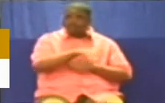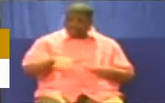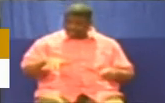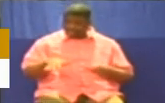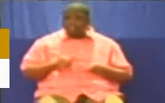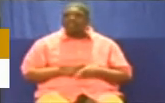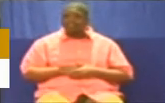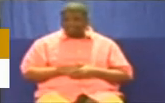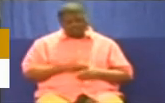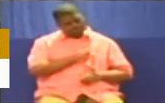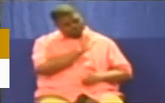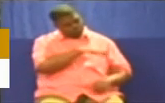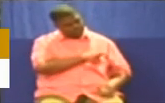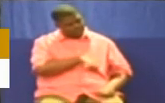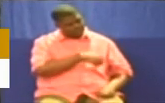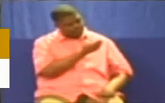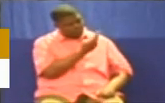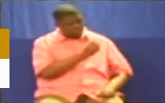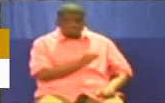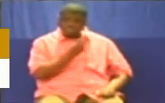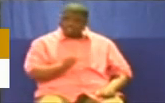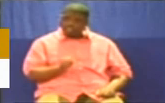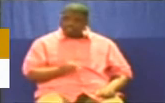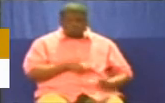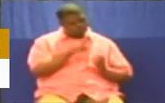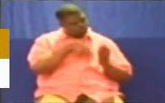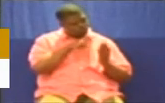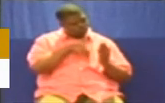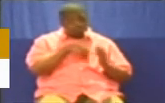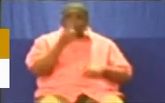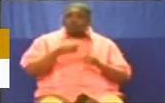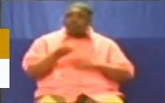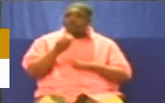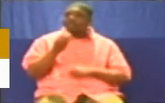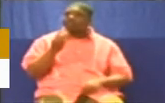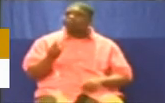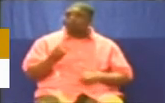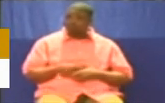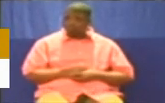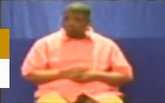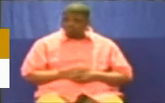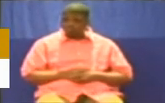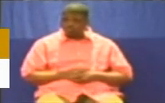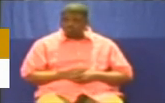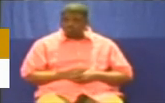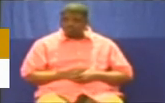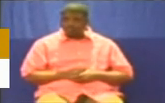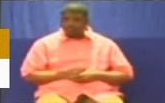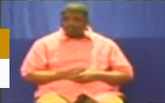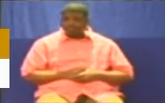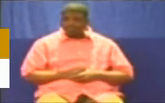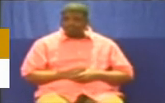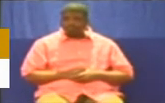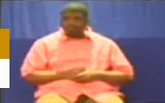act to make provisions for the requirements of development, management, control and conservation of fishery resources in the